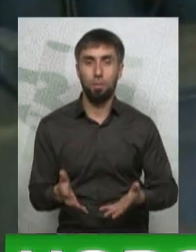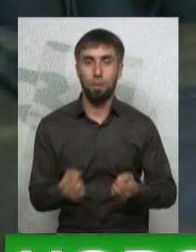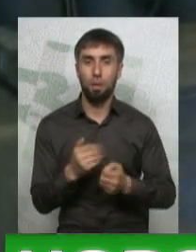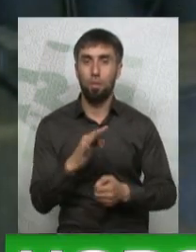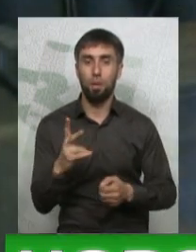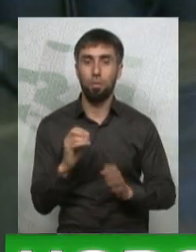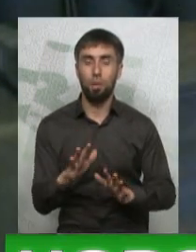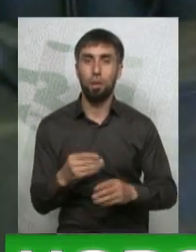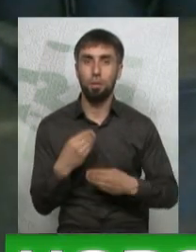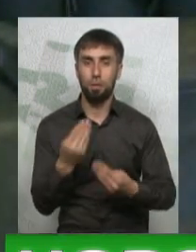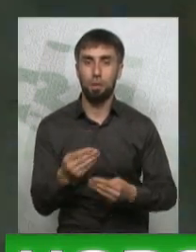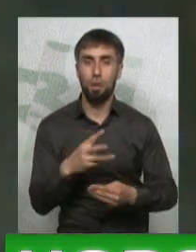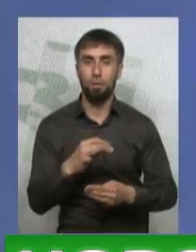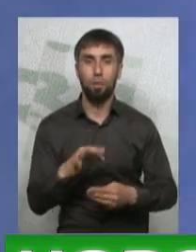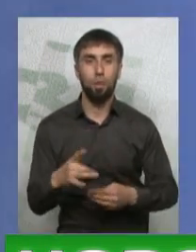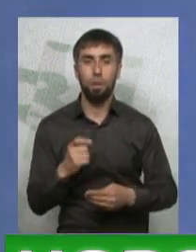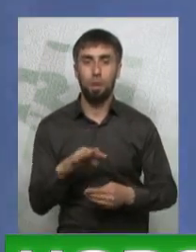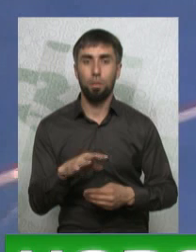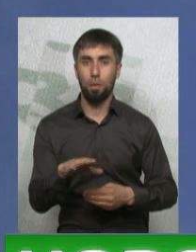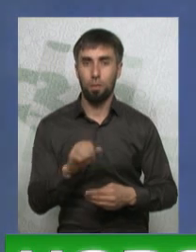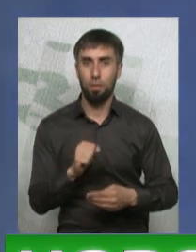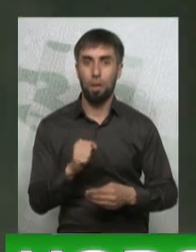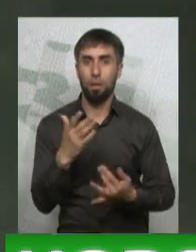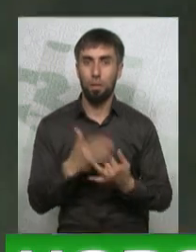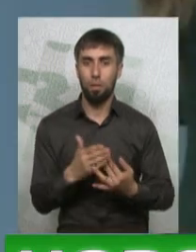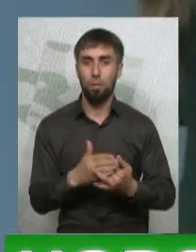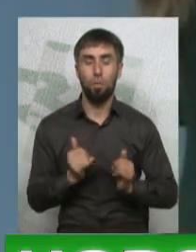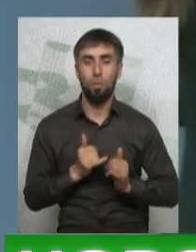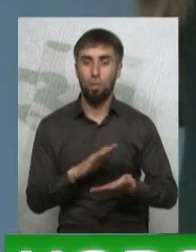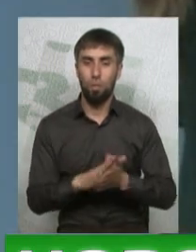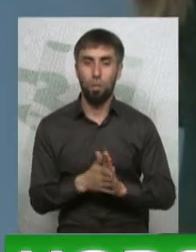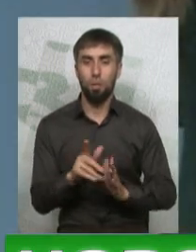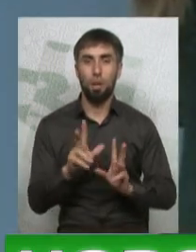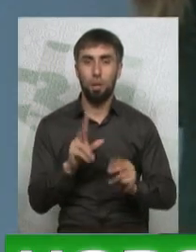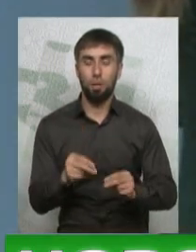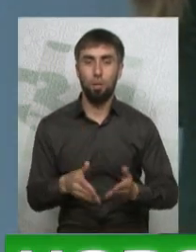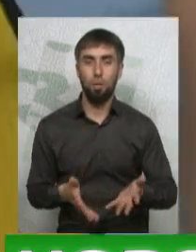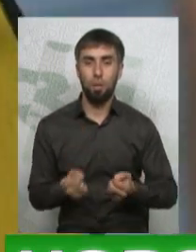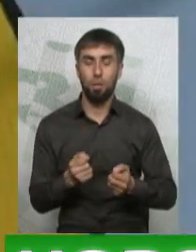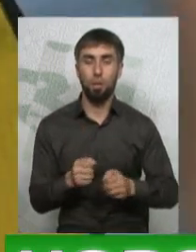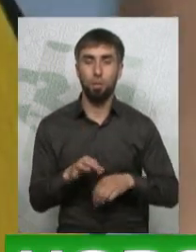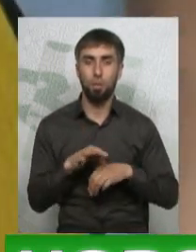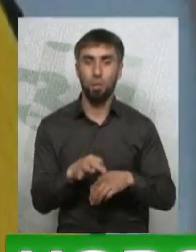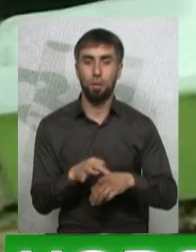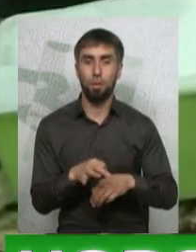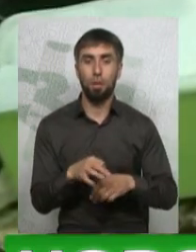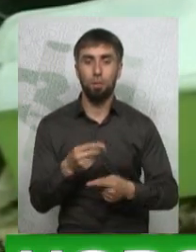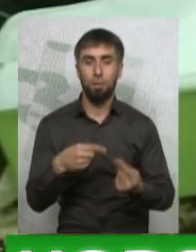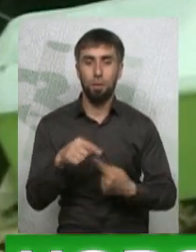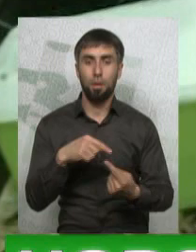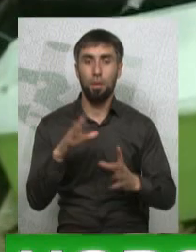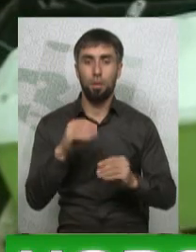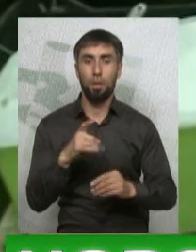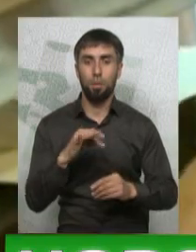Фонд не только предоставляет микрозаймы на льготных условиях, но и оказывает гарантийную поддержку. Сопровождает предпринимателя на всех